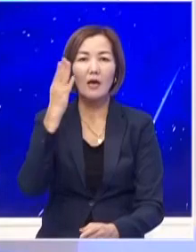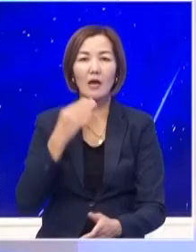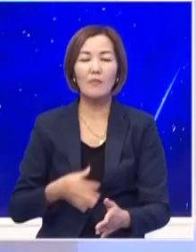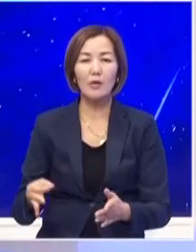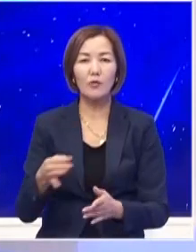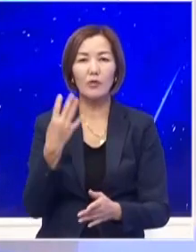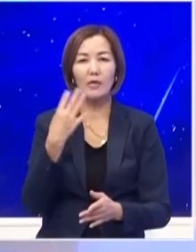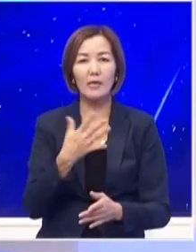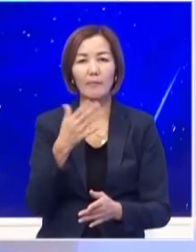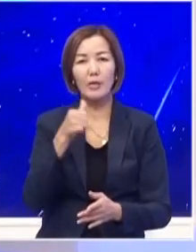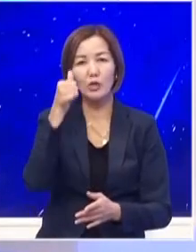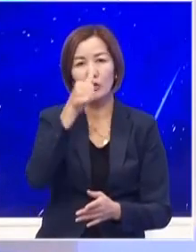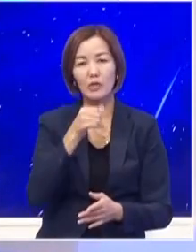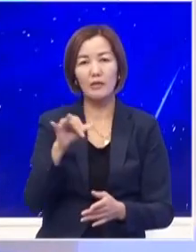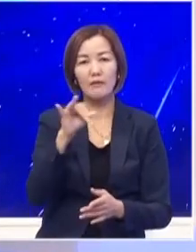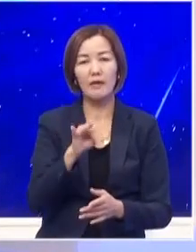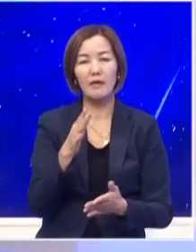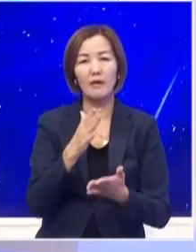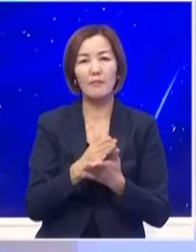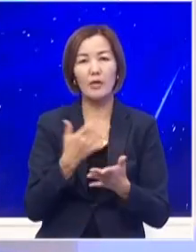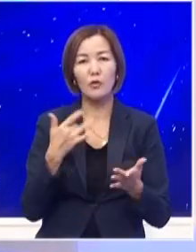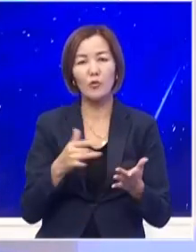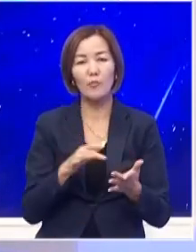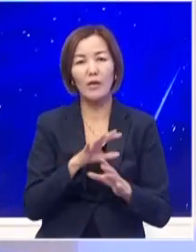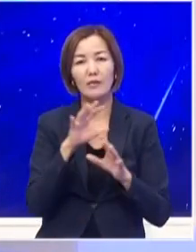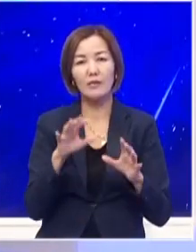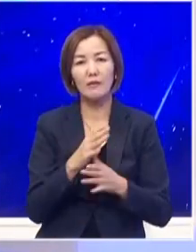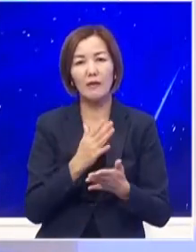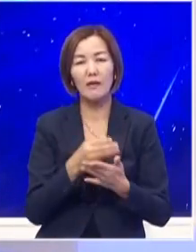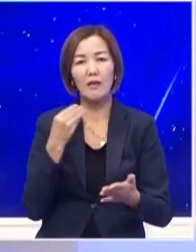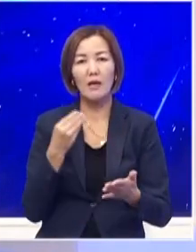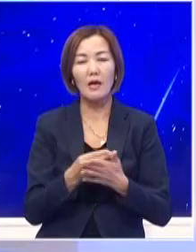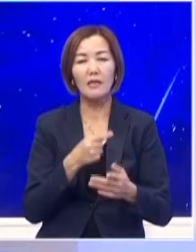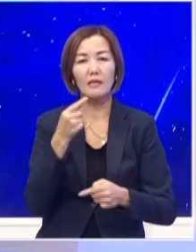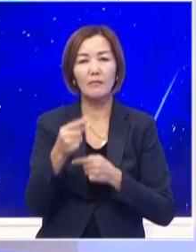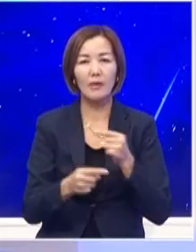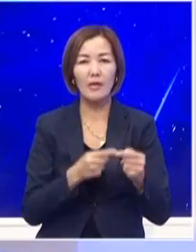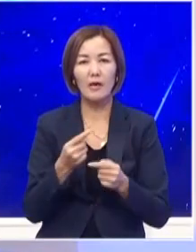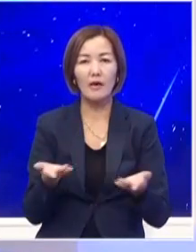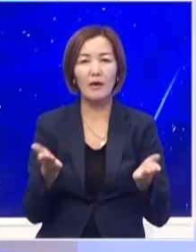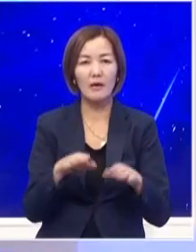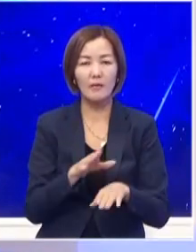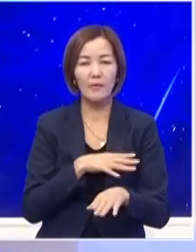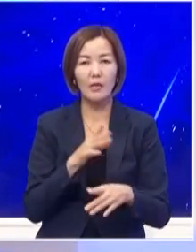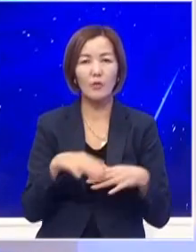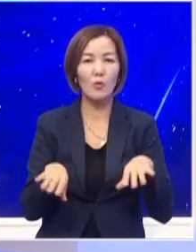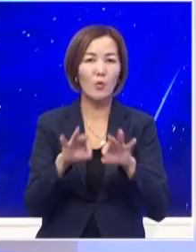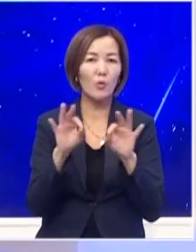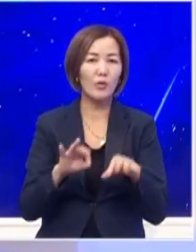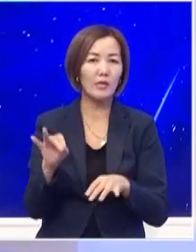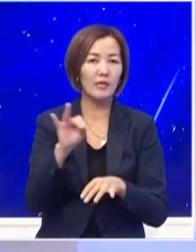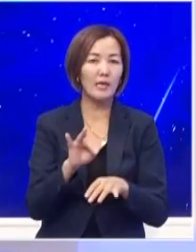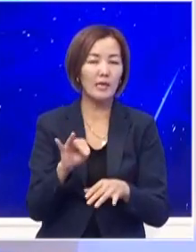Алматы облысында 45 жылдық тарихы бар домбыра сақталған. Бұл алтын мұра атадан балаға мирас болып келеді. Қолөнердің тарихи